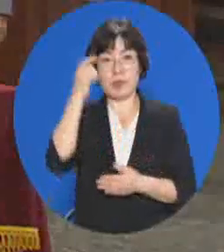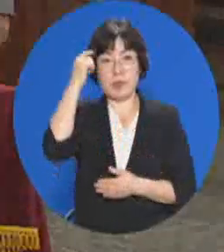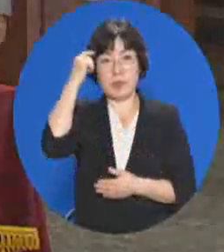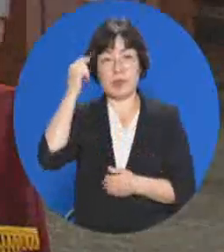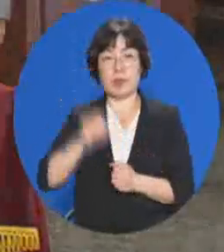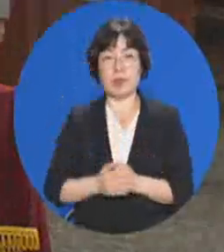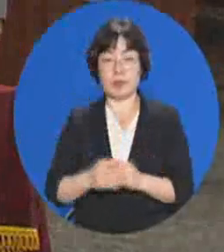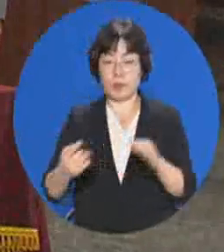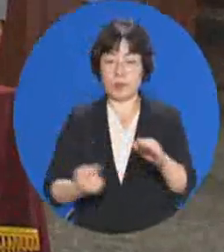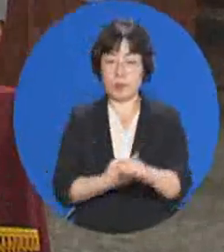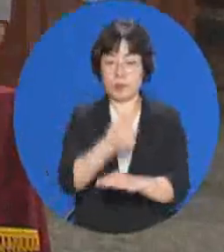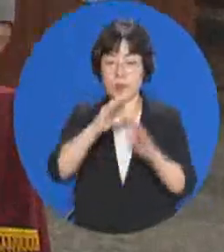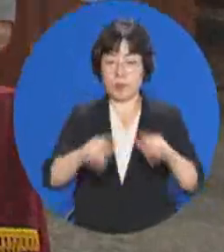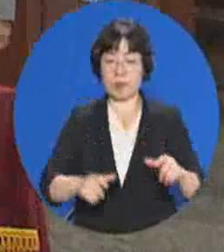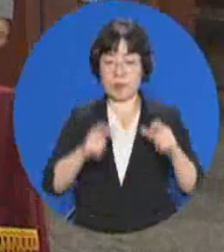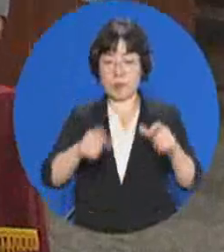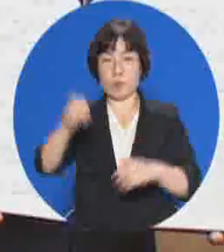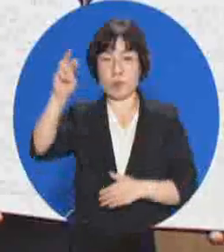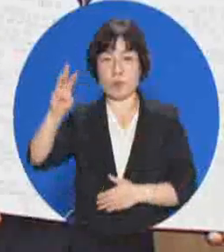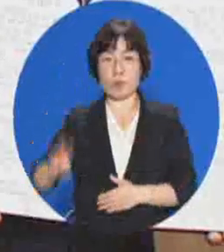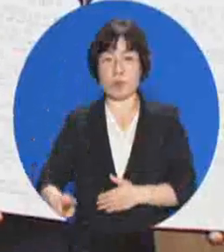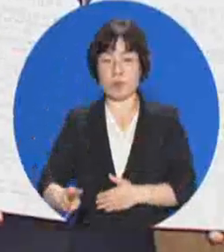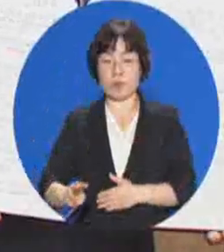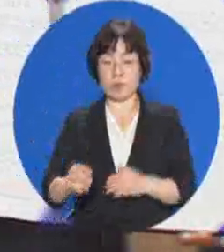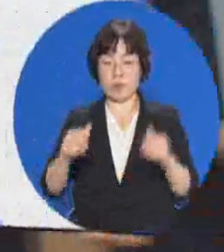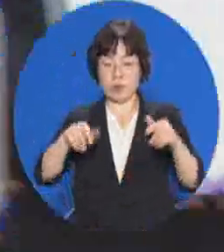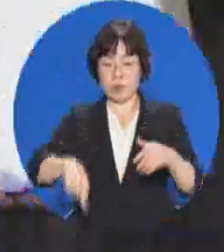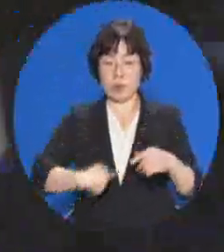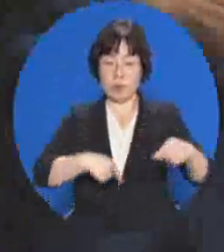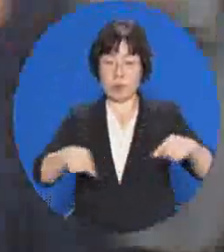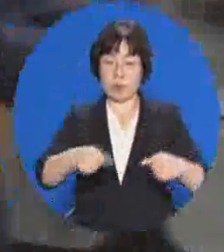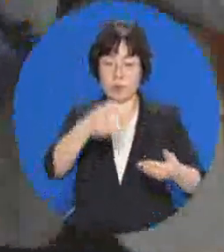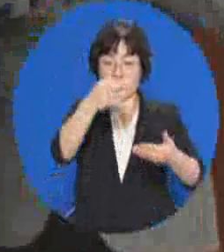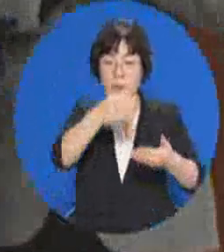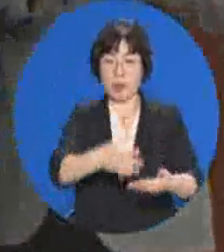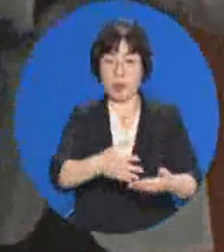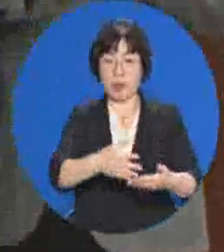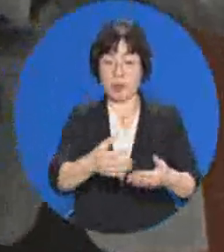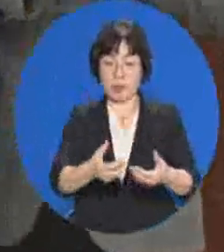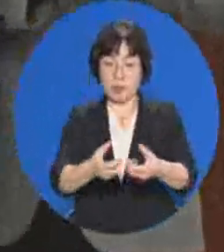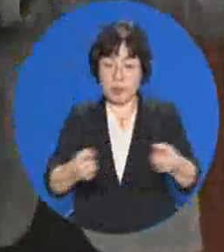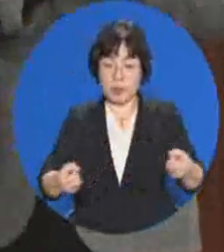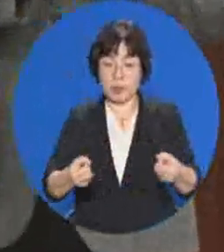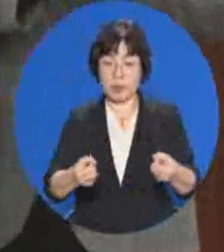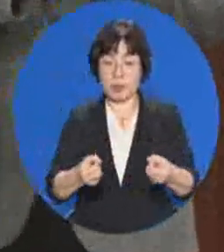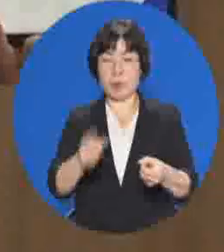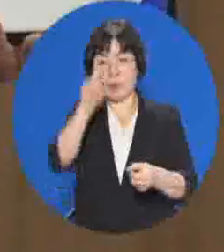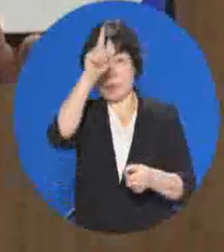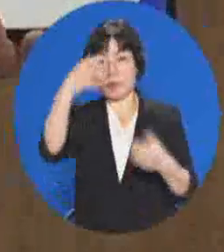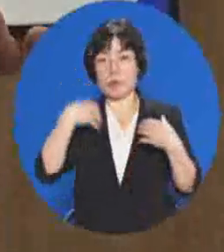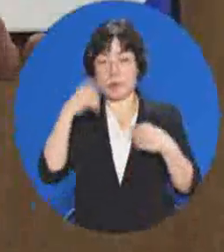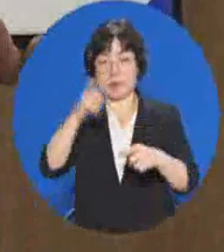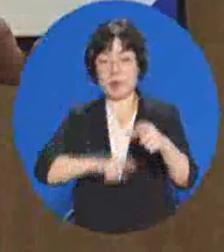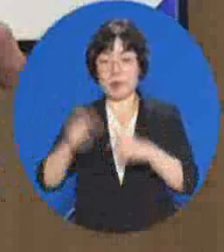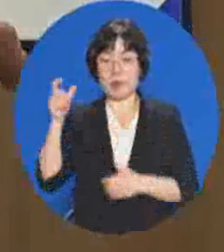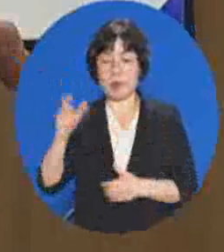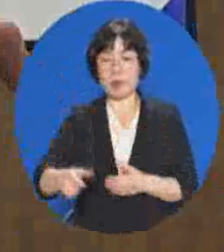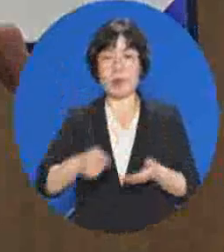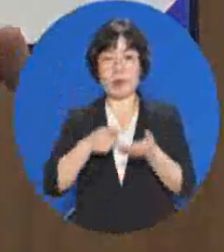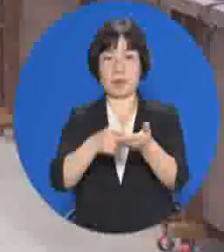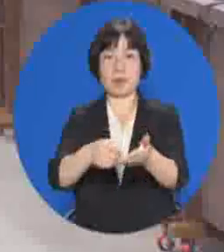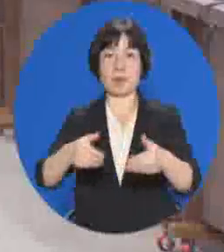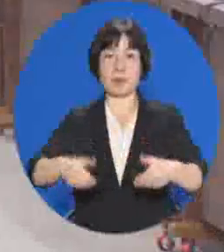이 밖에 전남도와 광주시에는 지방 분권과 재정 분권 확대 등을 정부에 더 강력히 요구해야 할 것이라고